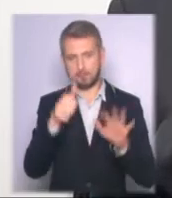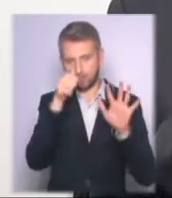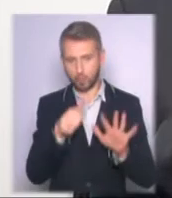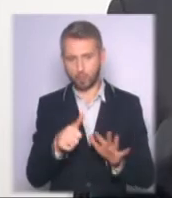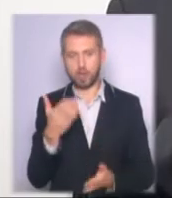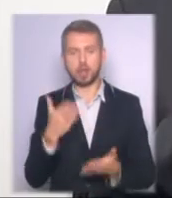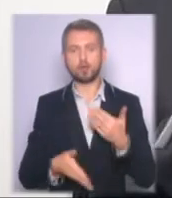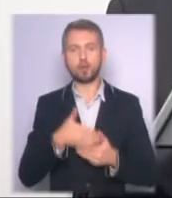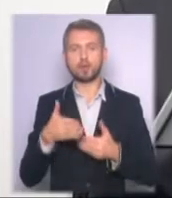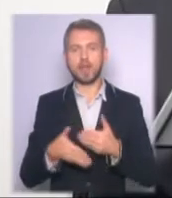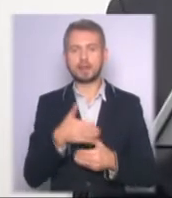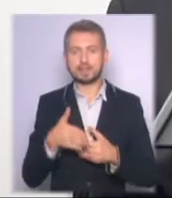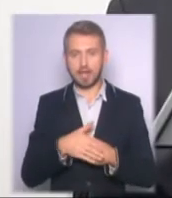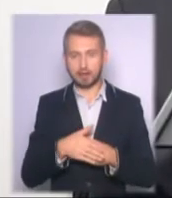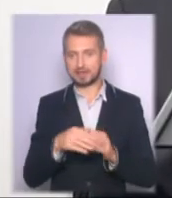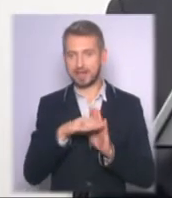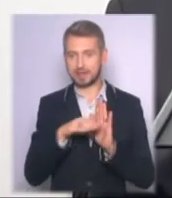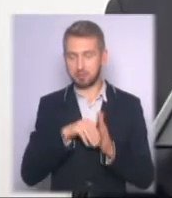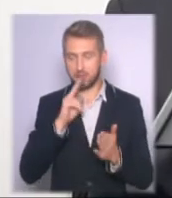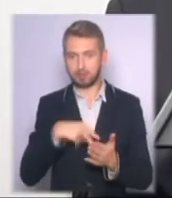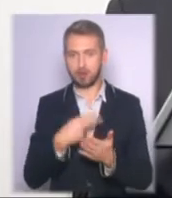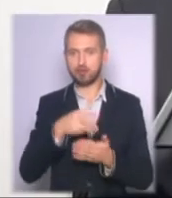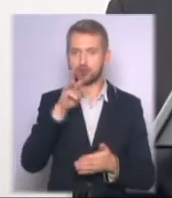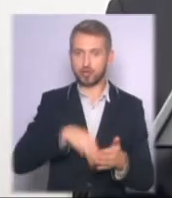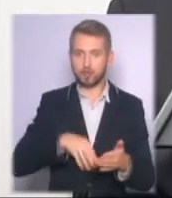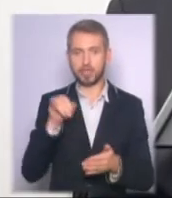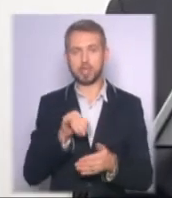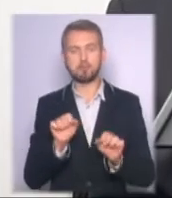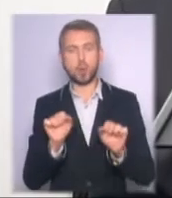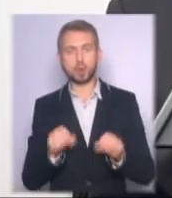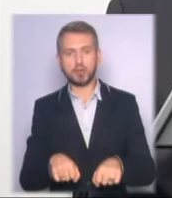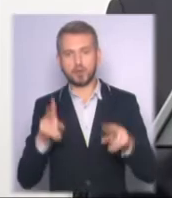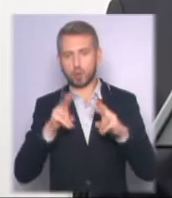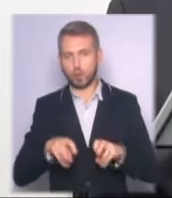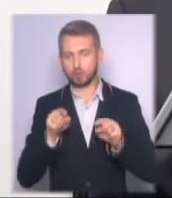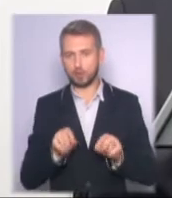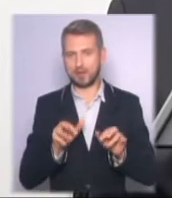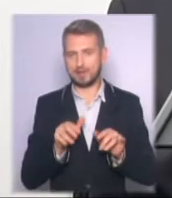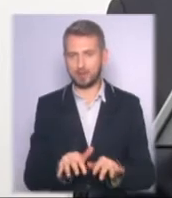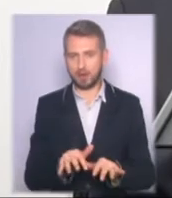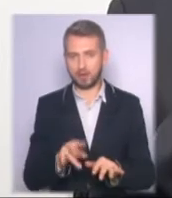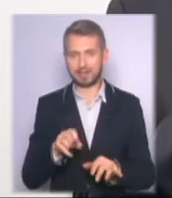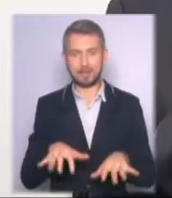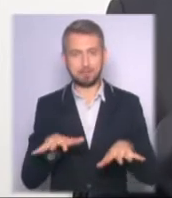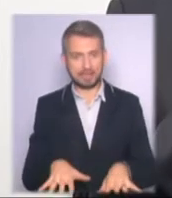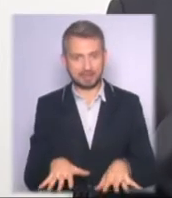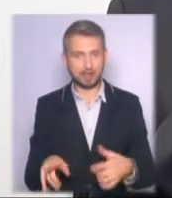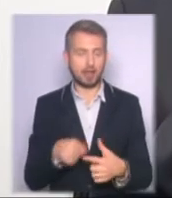санкція статті, зокрема, передбачає штраф і можливість розгляду цієї справи на місці